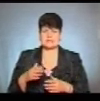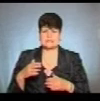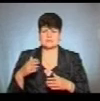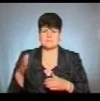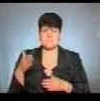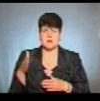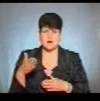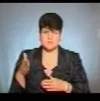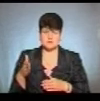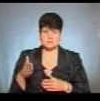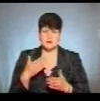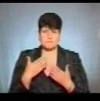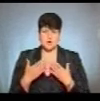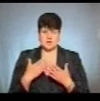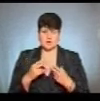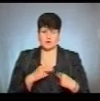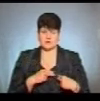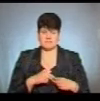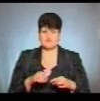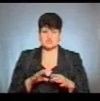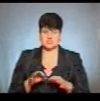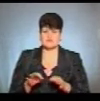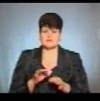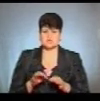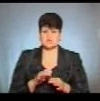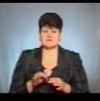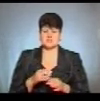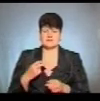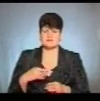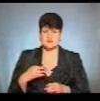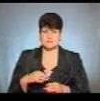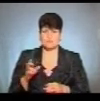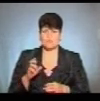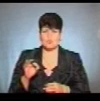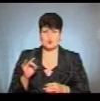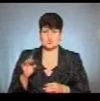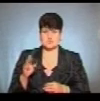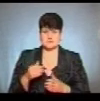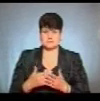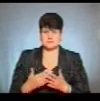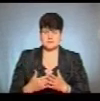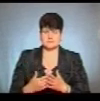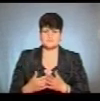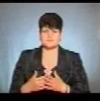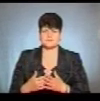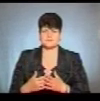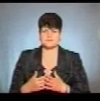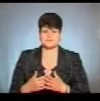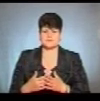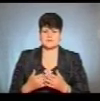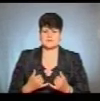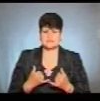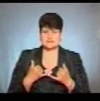зі своїми колегами і вирішили вишити вишиванку в борщівському стилі, квітковому орнаменту